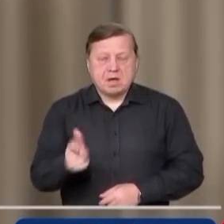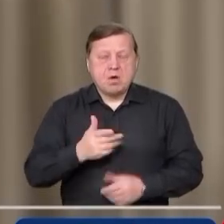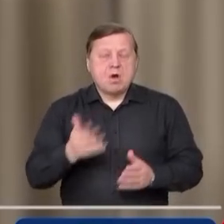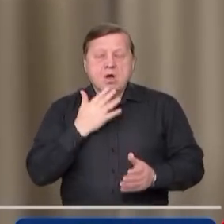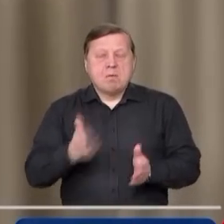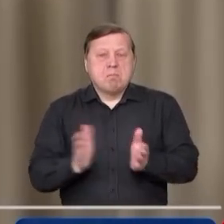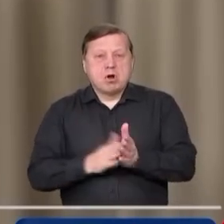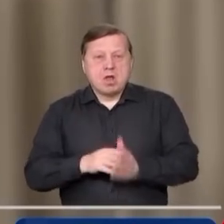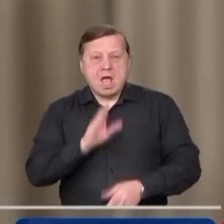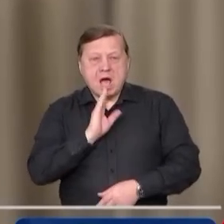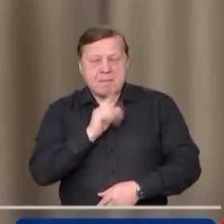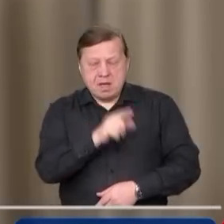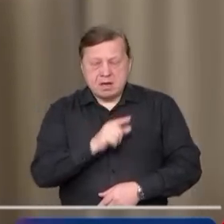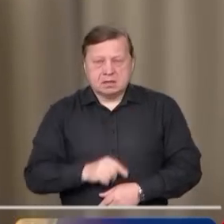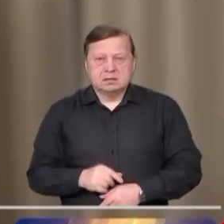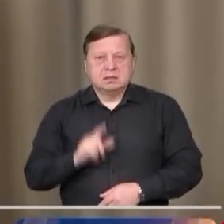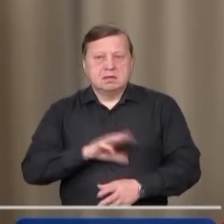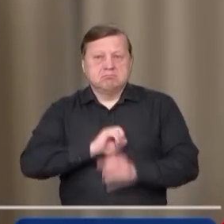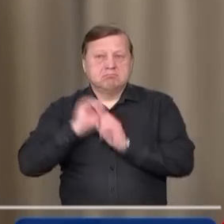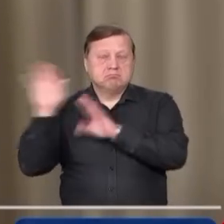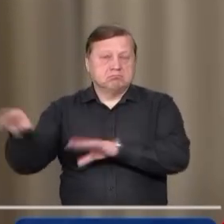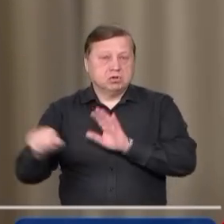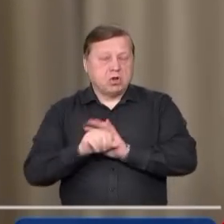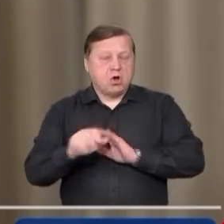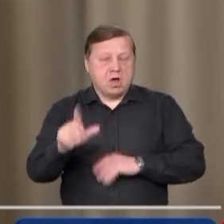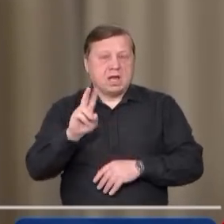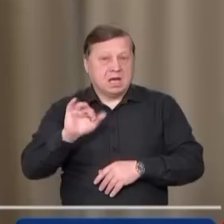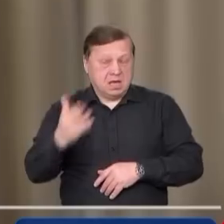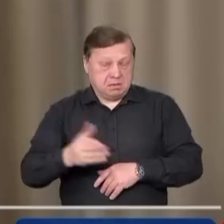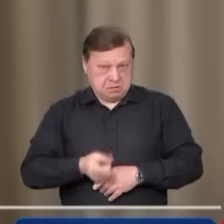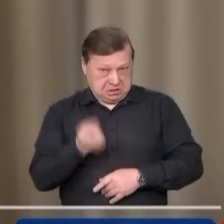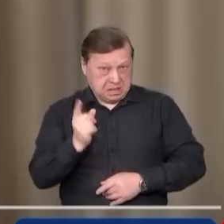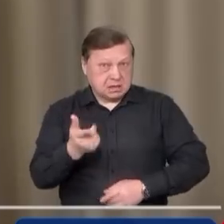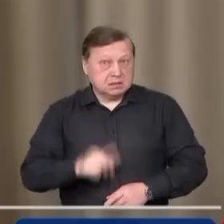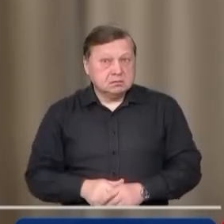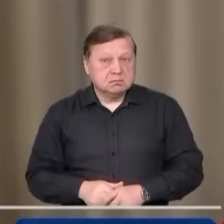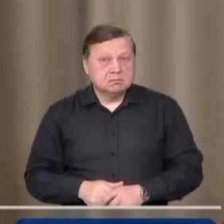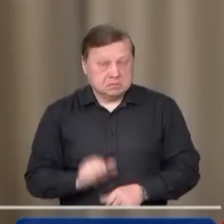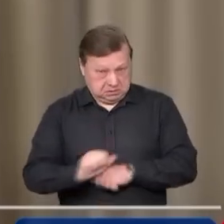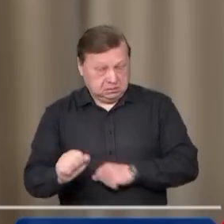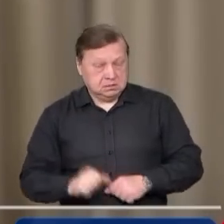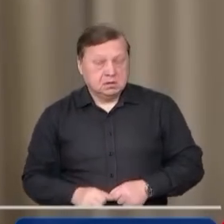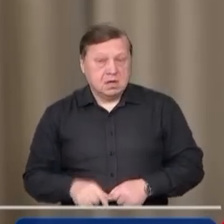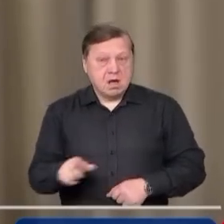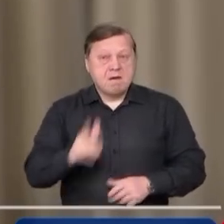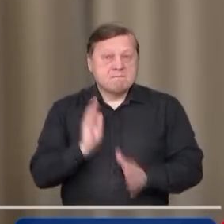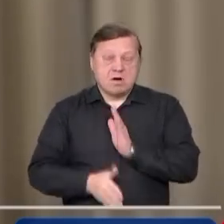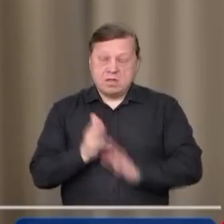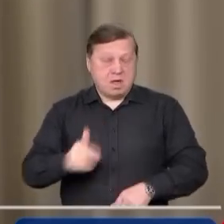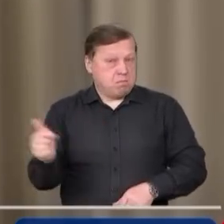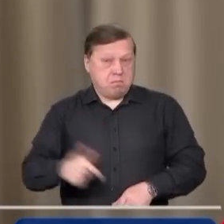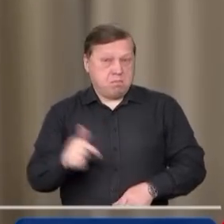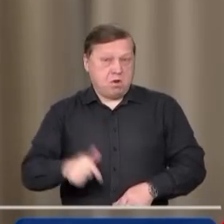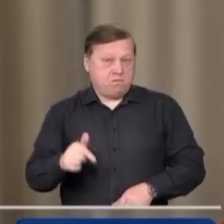broni amerykańskich na Półwyspie Krymskim? I czy sądzi pan, że ta wojna powinna zakończyć